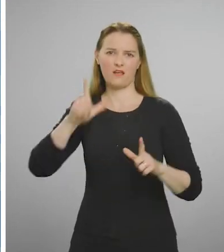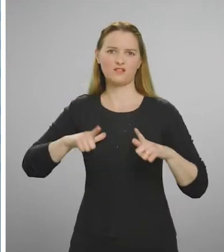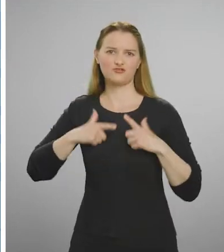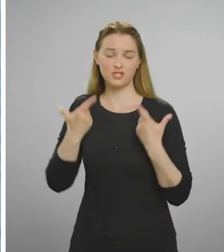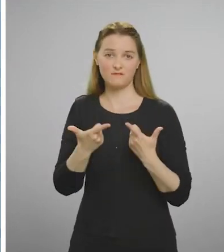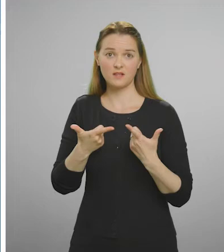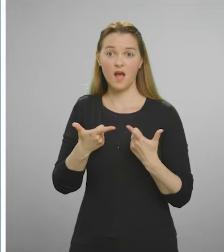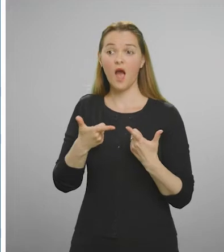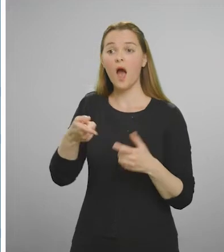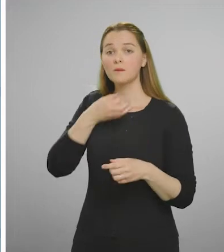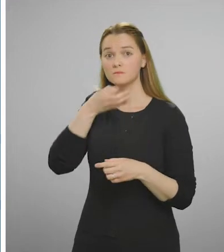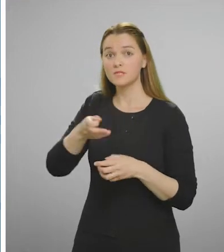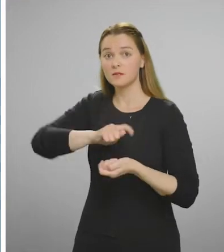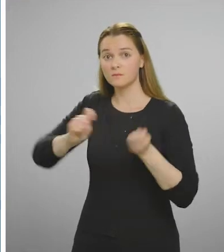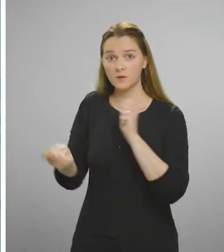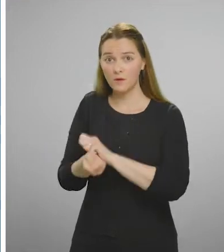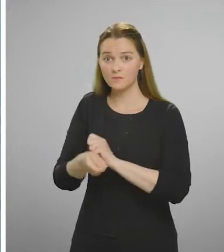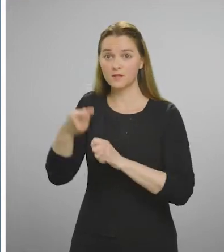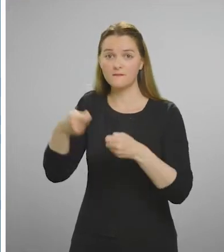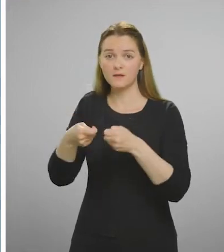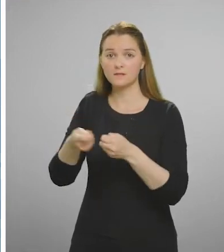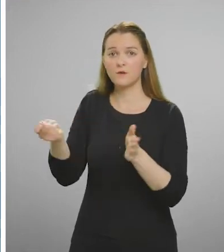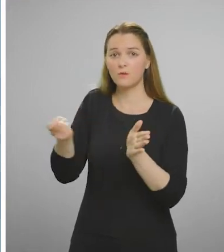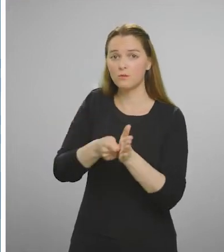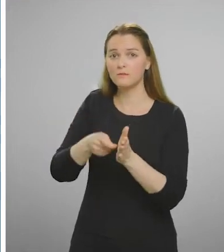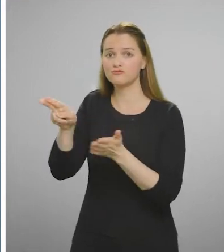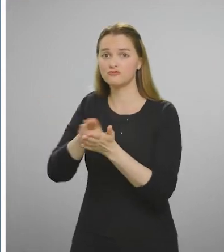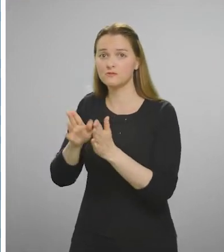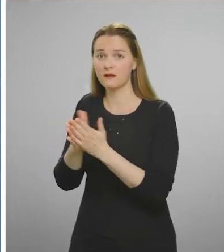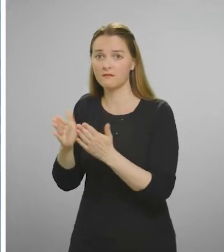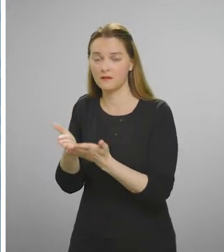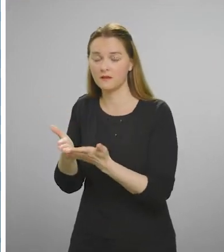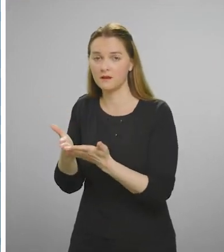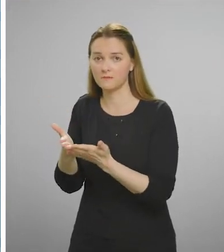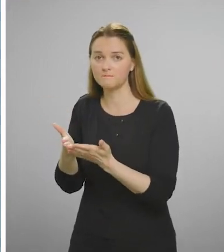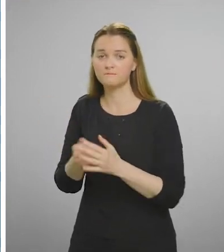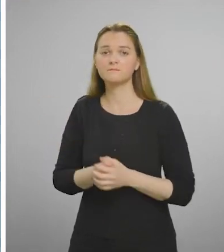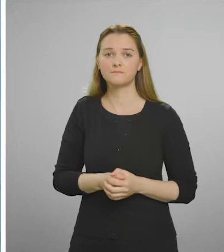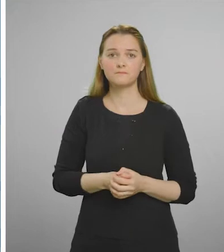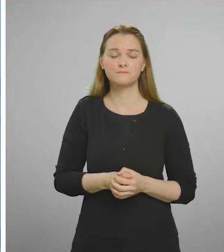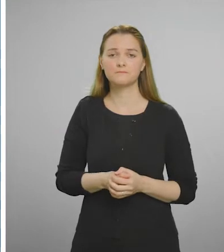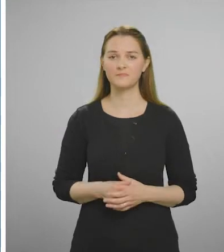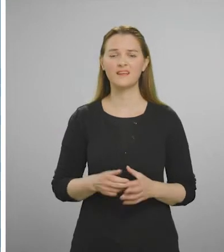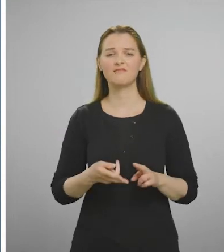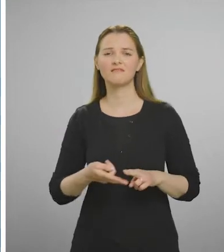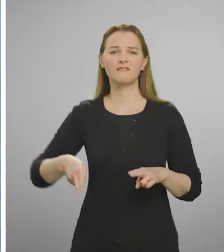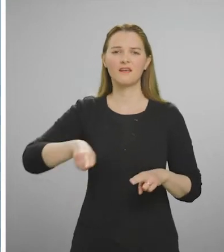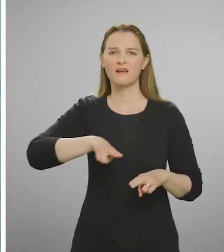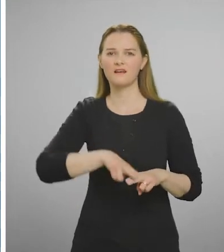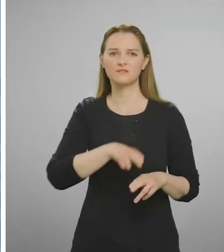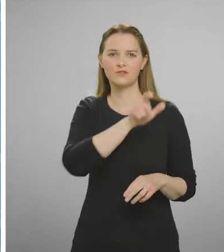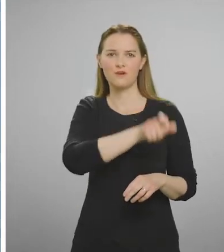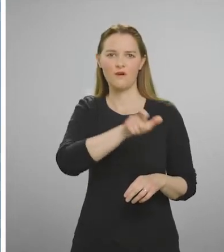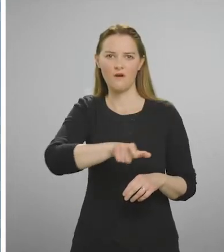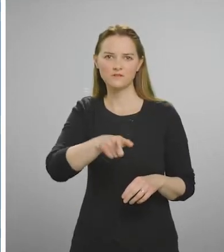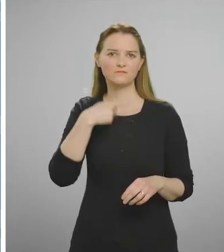svakodnevicu. Kakav je utjecaj imala na čitanost knjiga i na njihovu kupovinu? Najveći je broj onih na čije čitalačke navike